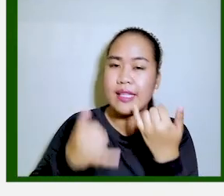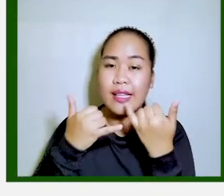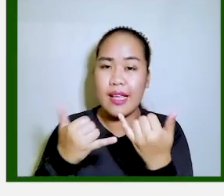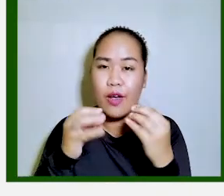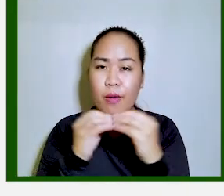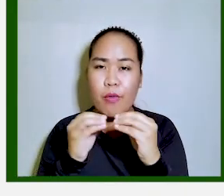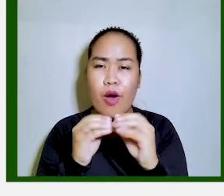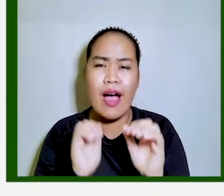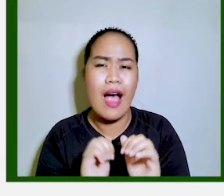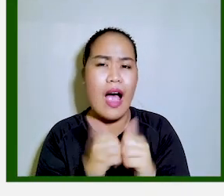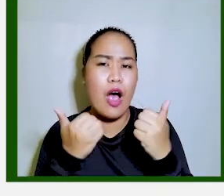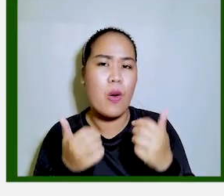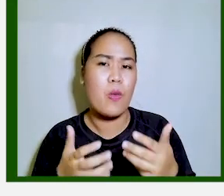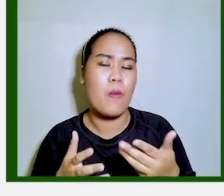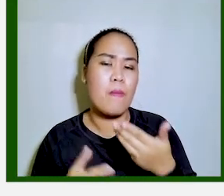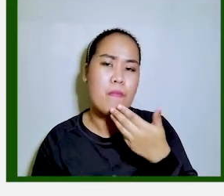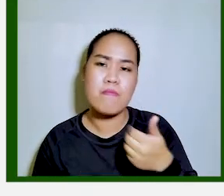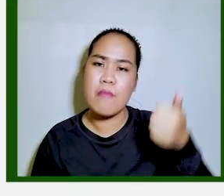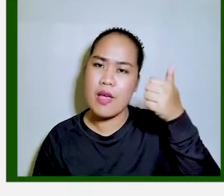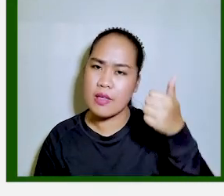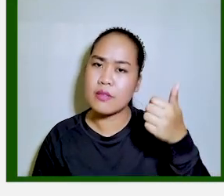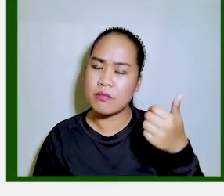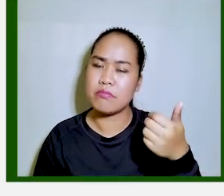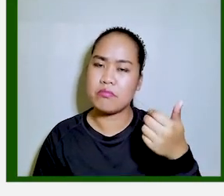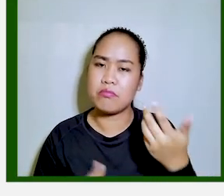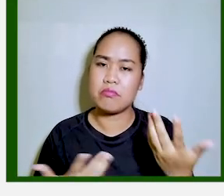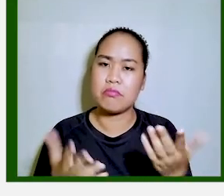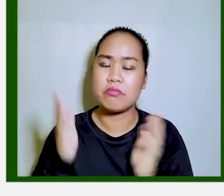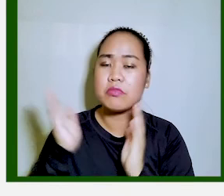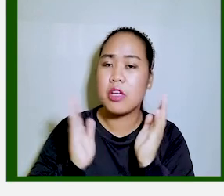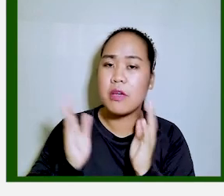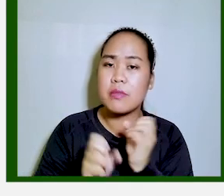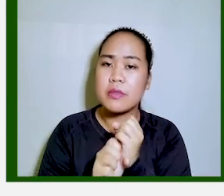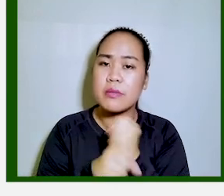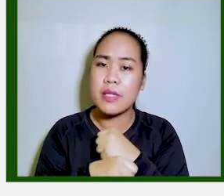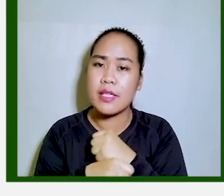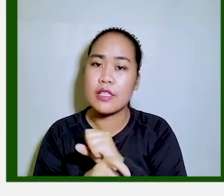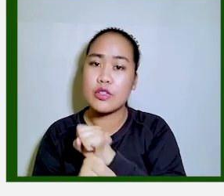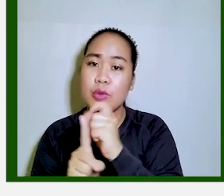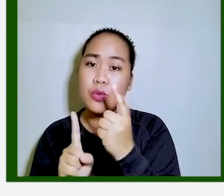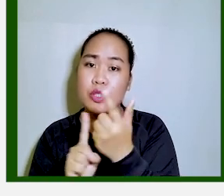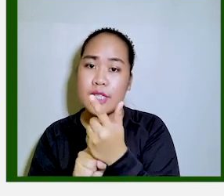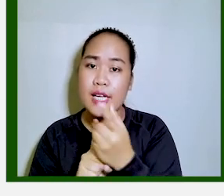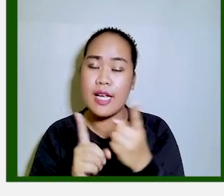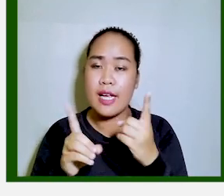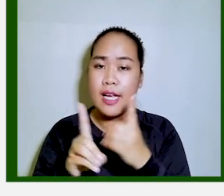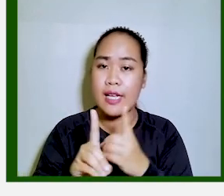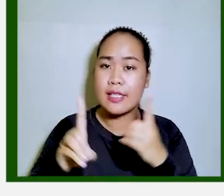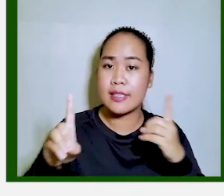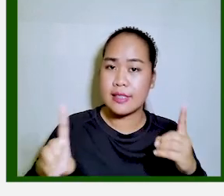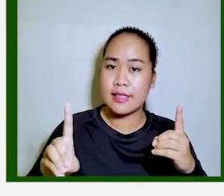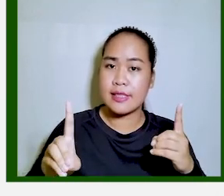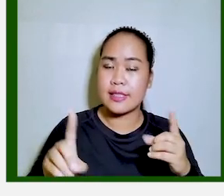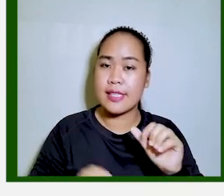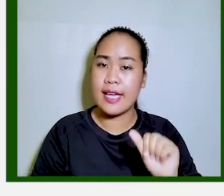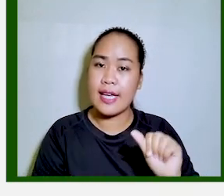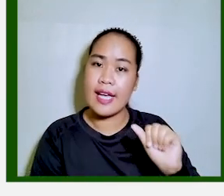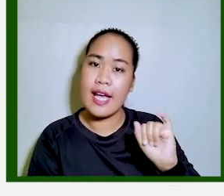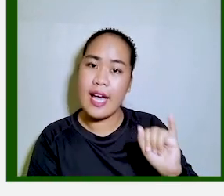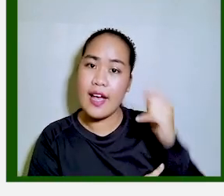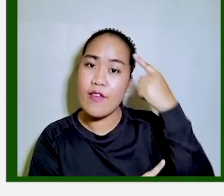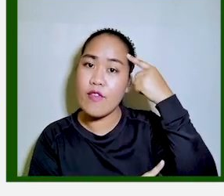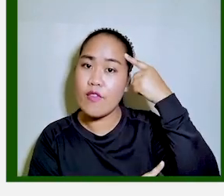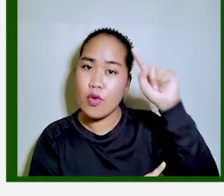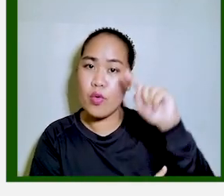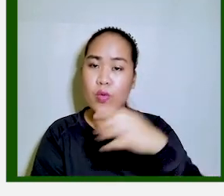ang aming naging serbisyo, no. Ngayon, nagagamit namin yung social distancing AI sa security purposes naman,